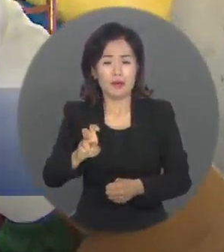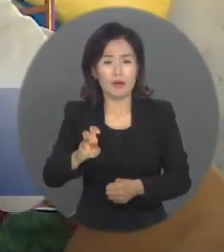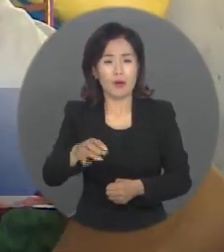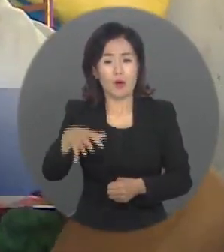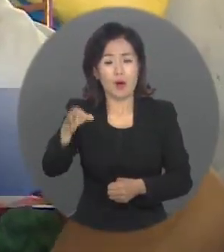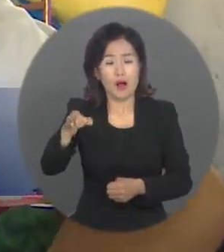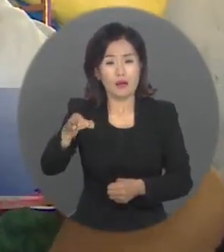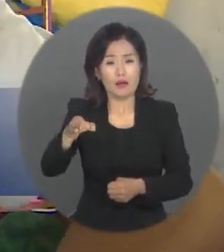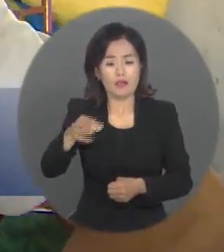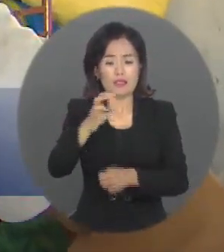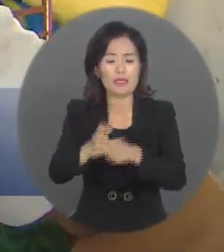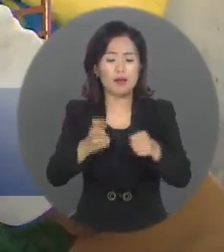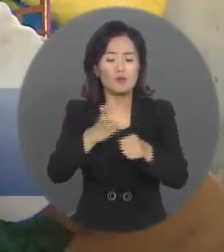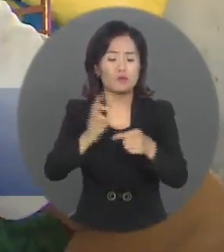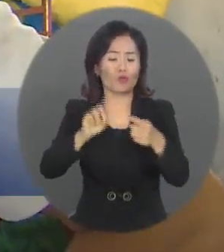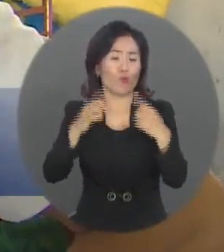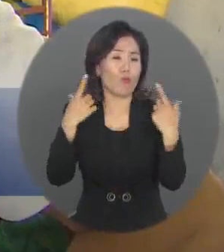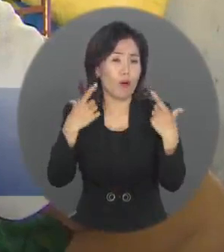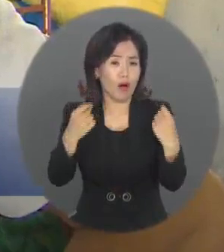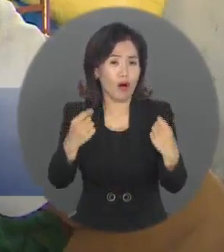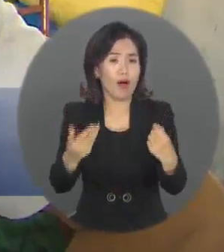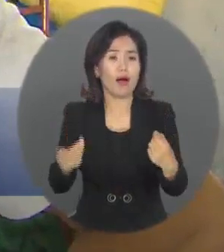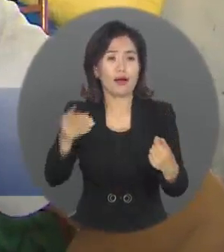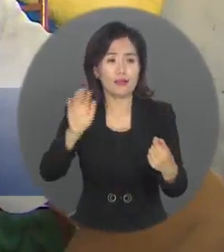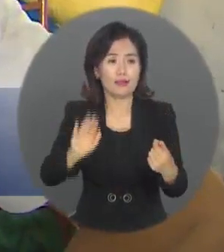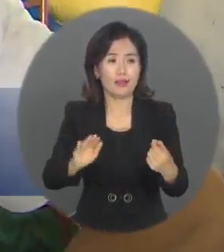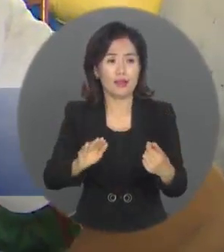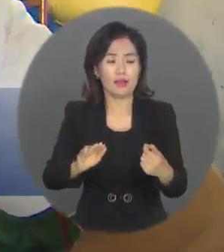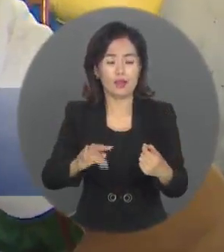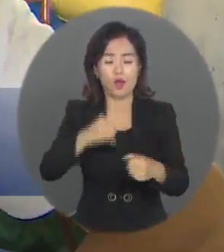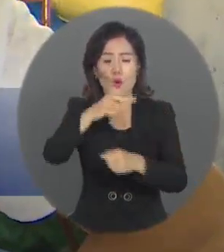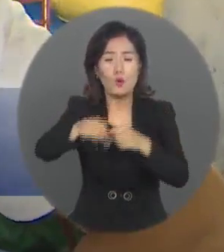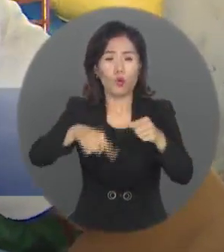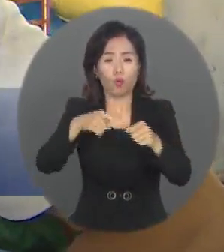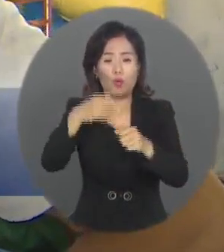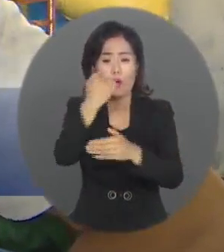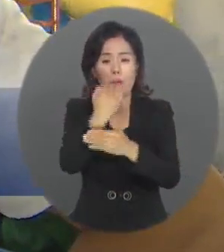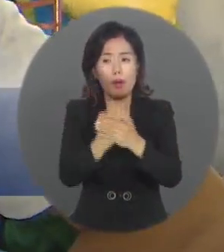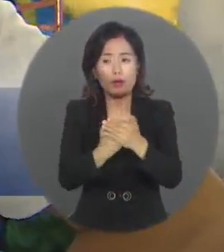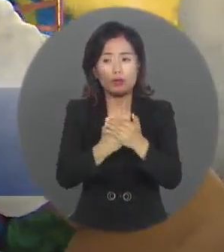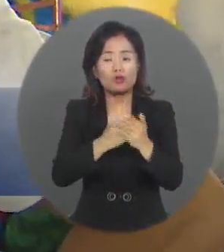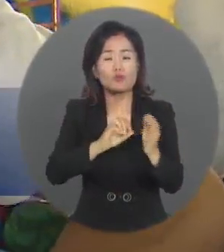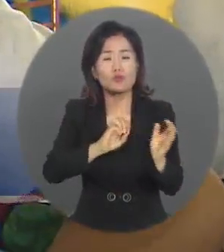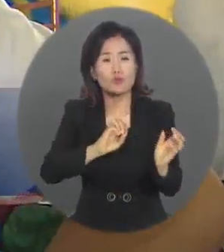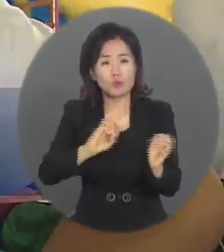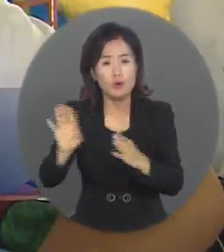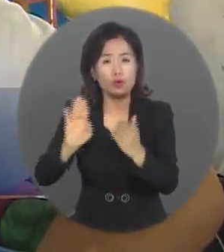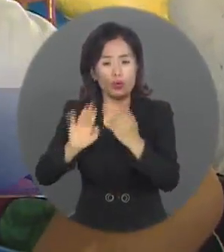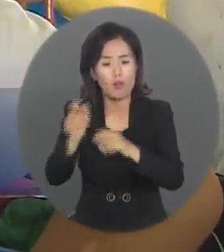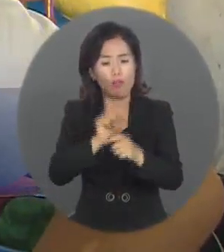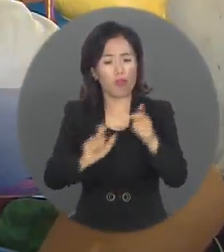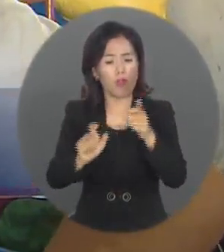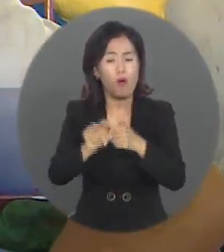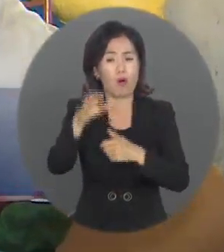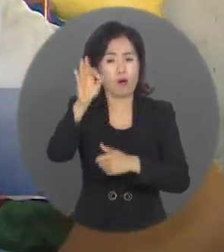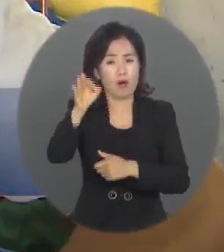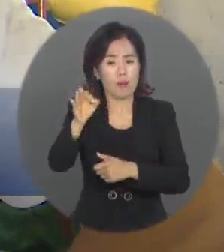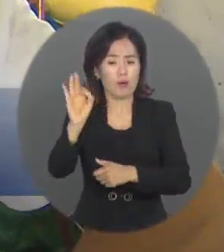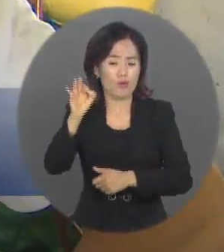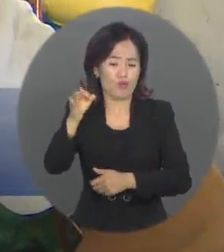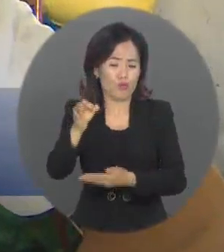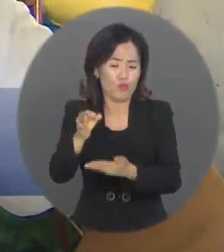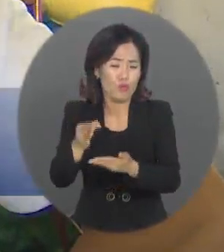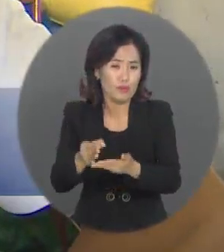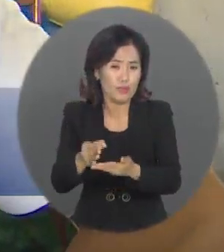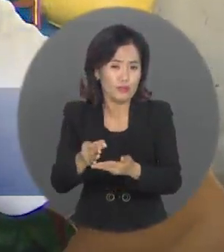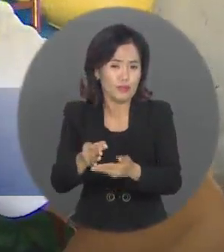30년째 그대로거든요. 그 자리에 있는데 저 후쿠시마 저 방류하면 더 떨어지죠. 그날에도 이게